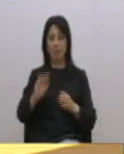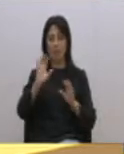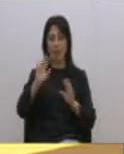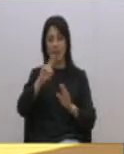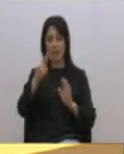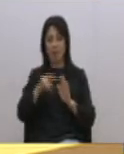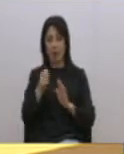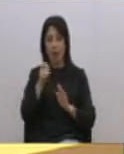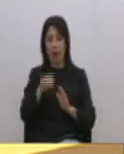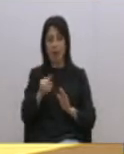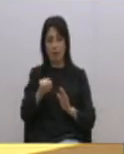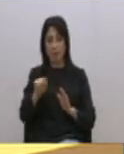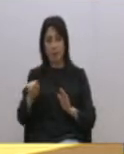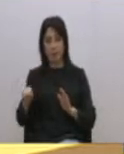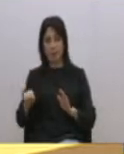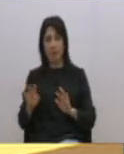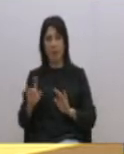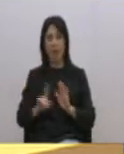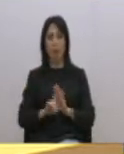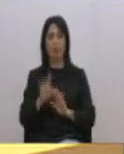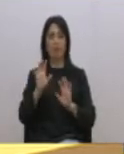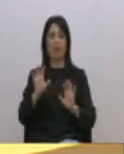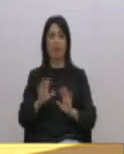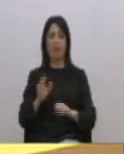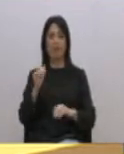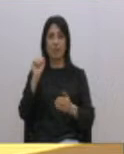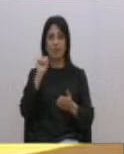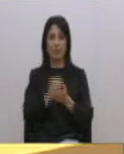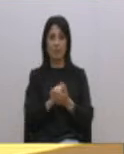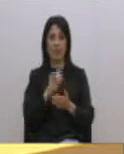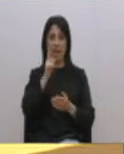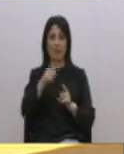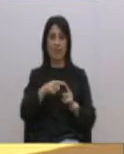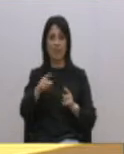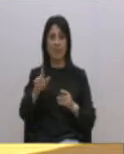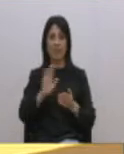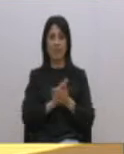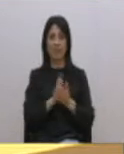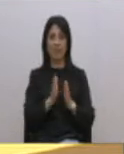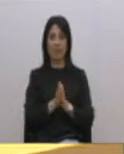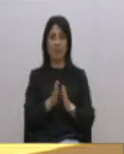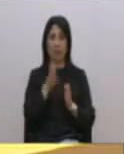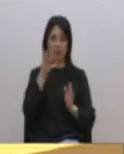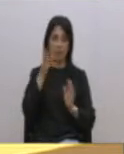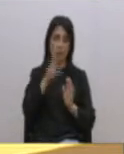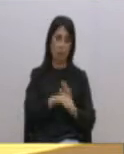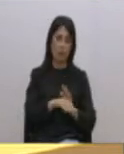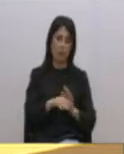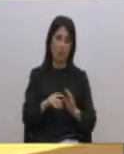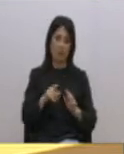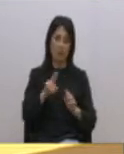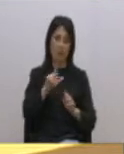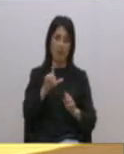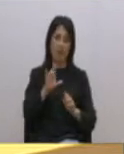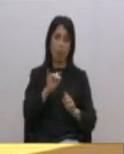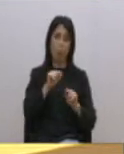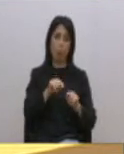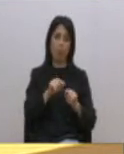კანონქვემდებარე აქტები, ამოქმედება კანონის გამოქვეყნებიდან ერთი წლის ვადაში, თუმცა ამავდროულად გარდამავალ